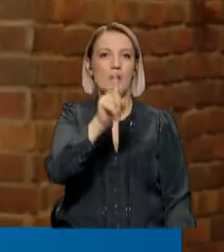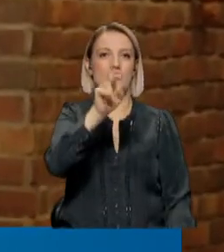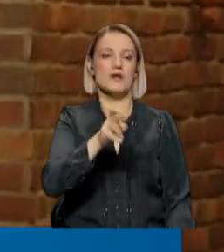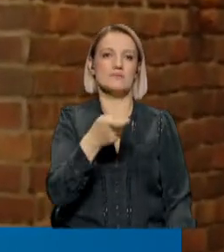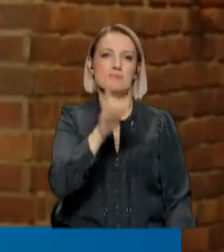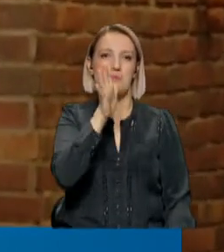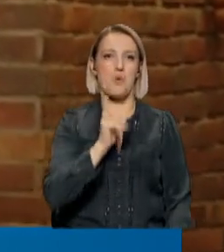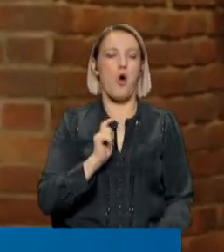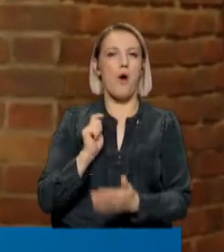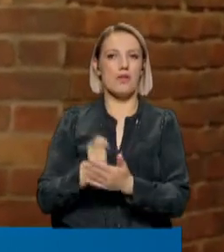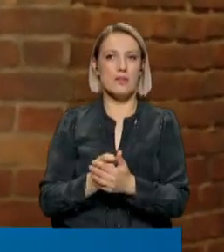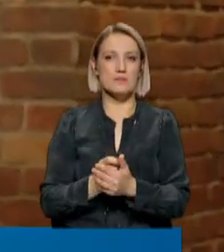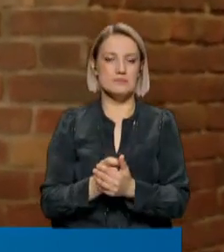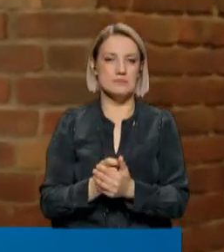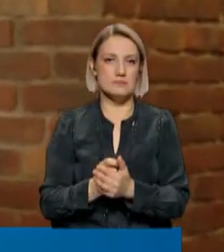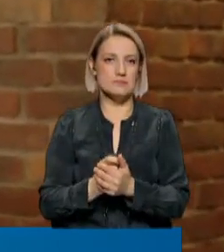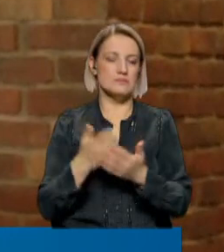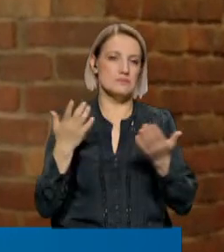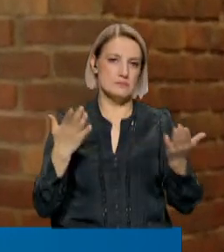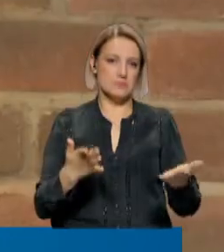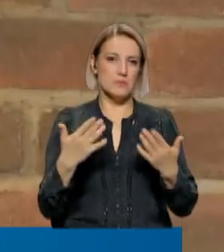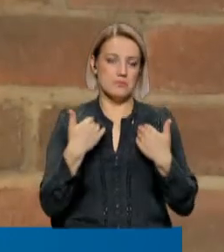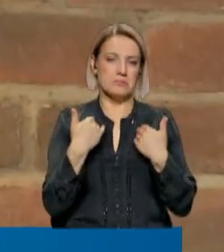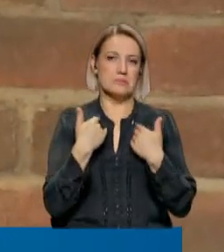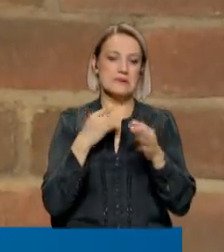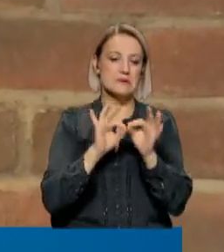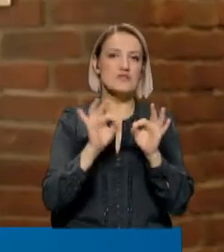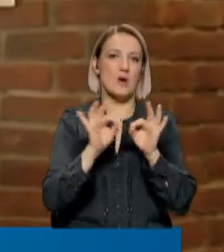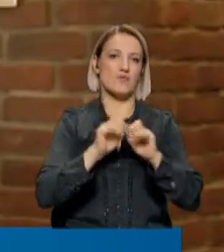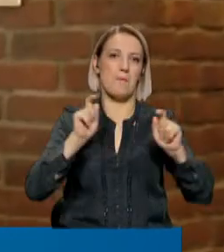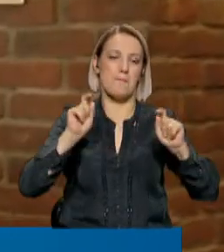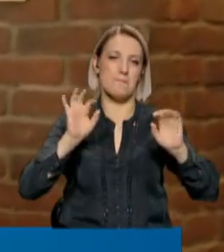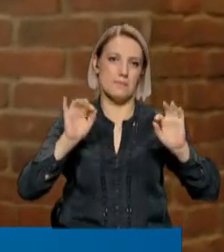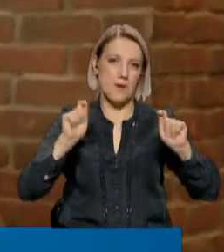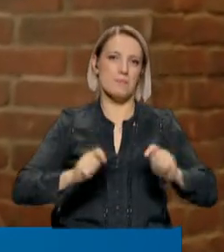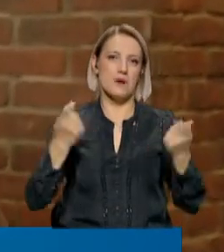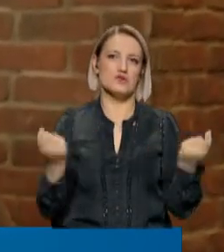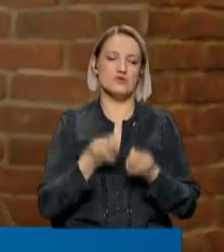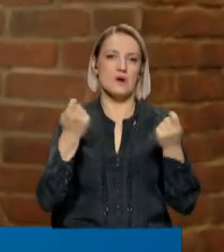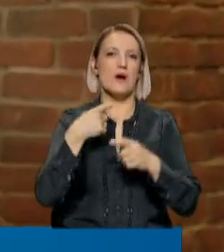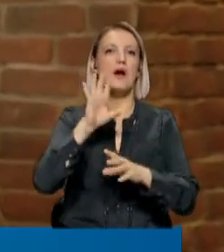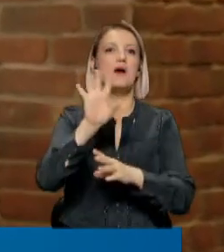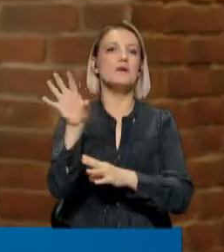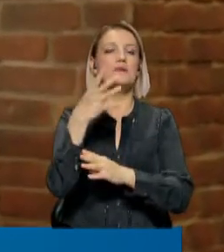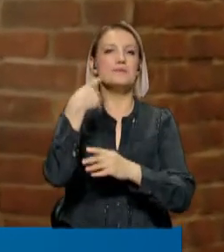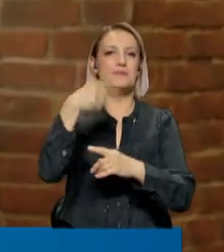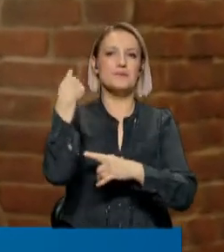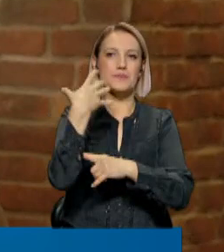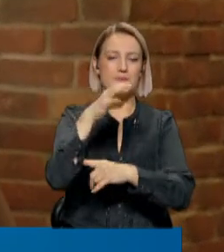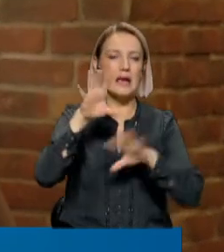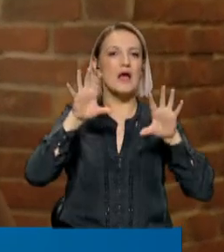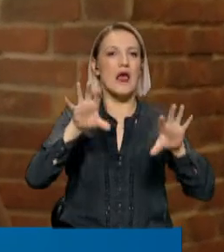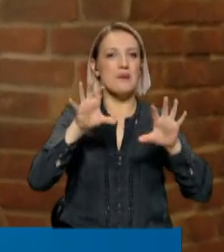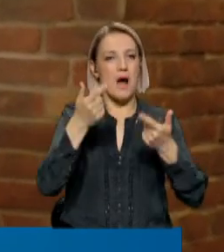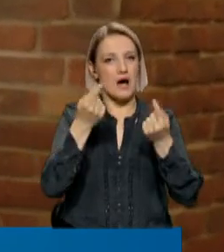500 lira ödedim. Yani tabii ki bu bizi geriyor. Tasarruf yapmaya çalışıyoruz. Ne bileyim, pervaneleri kapattık. Klimaları